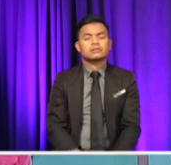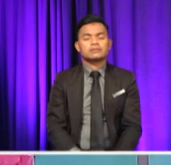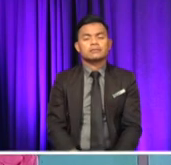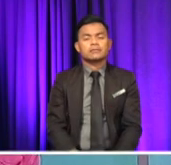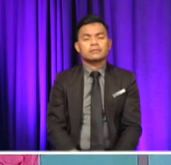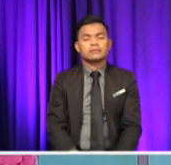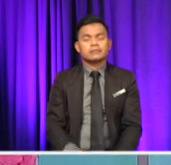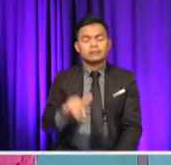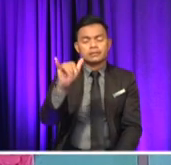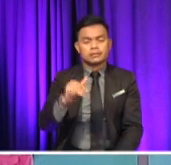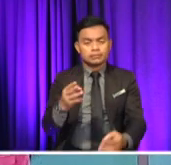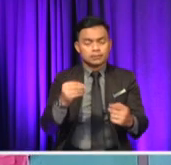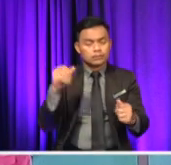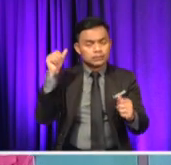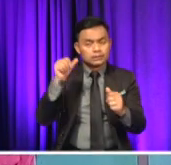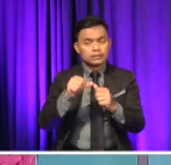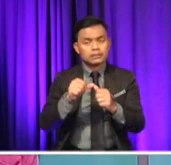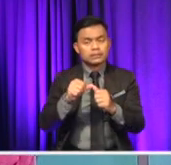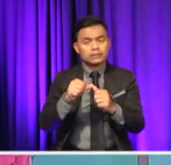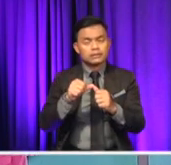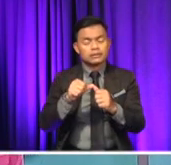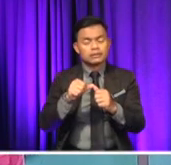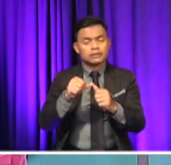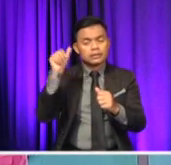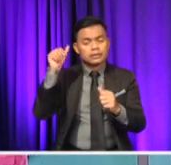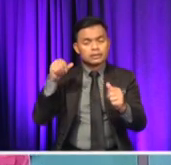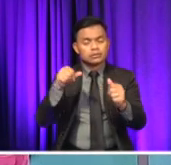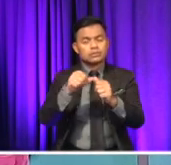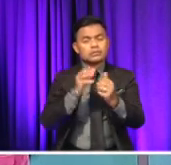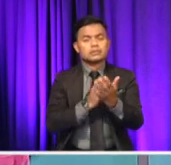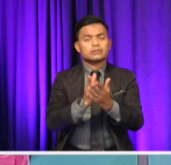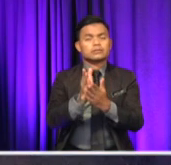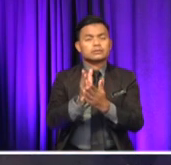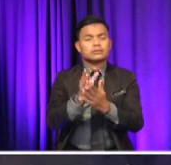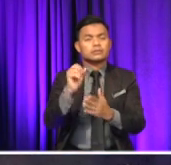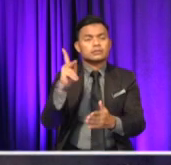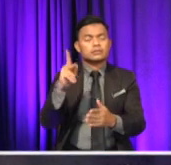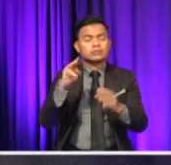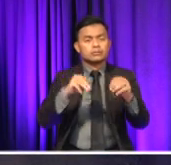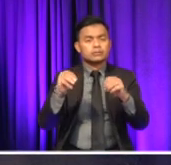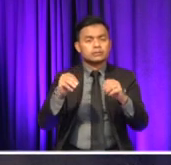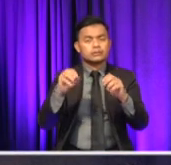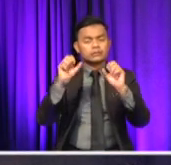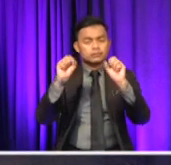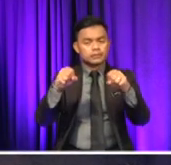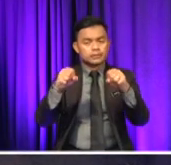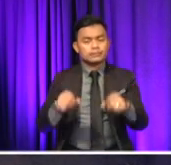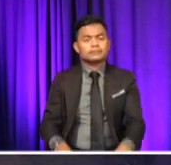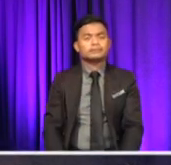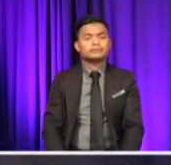senangnya penerus ingat dia tukang kepada arus terus oke oke mudah-murid boleh oke